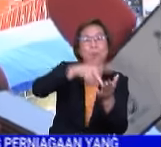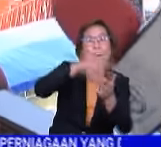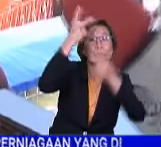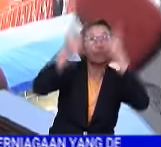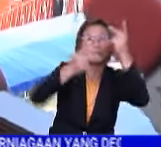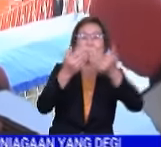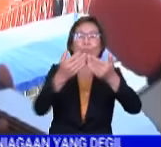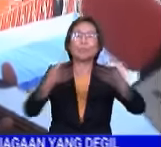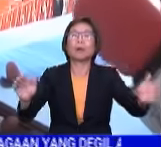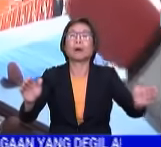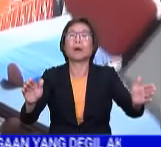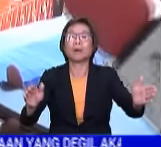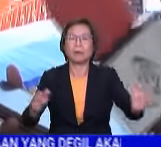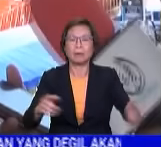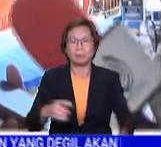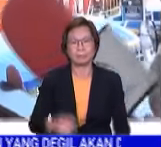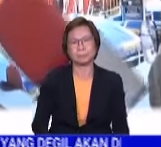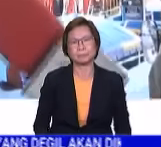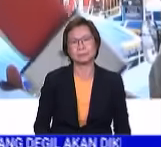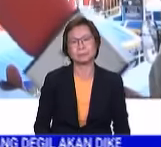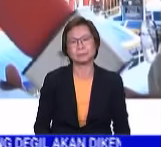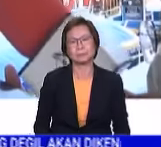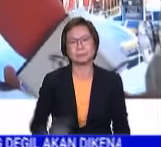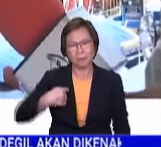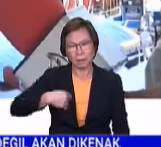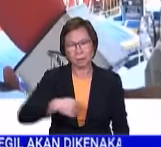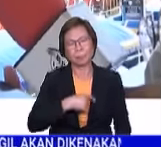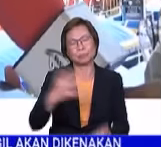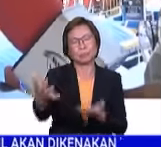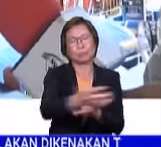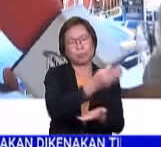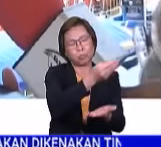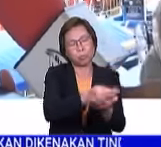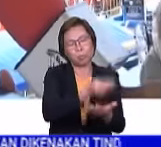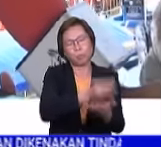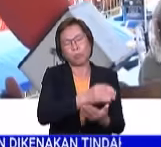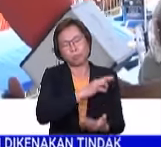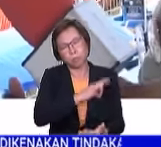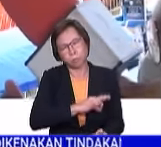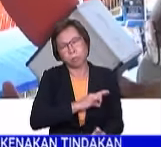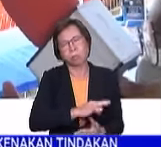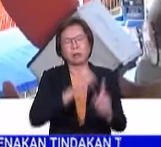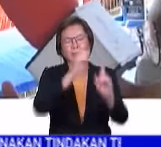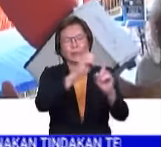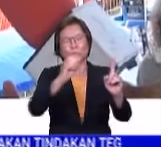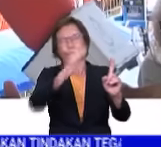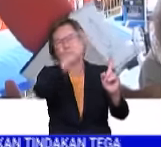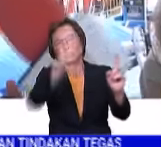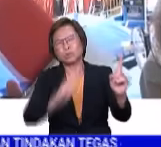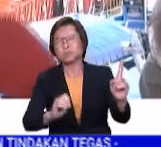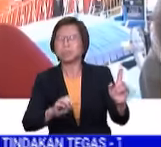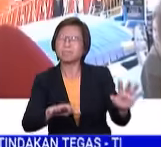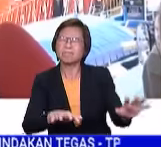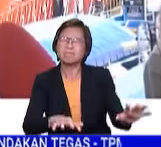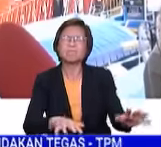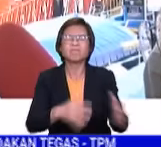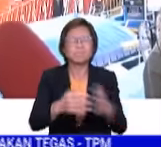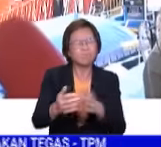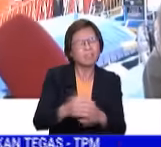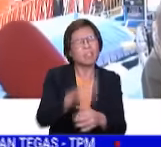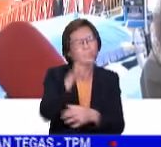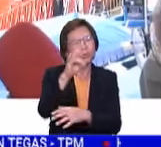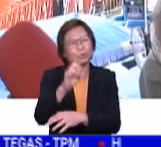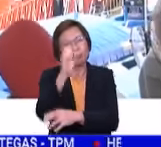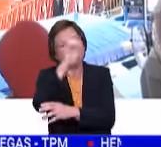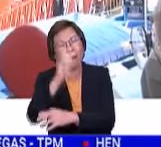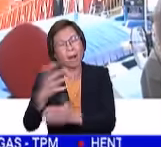dibuka untuk kami boleh meraihlah, walaupun tidak 100%, dalam 70% ke kita boleh dapat